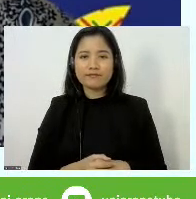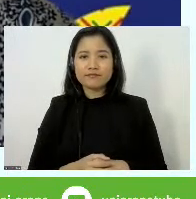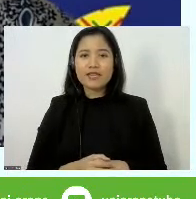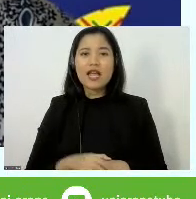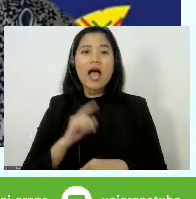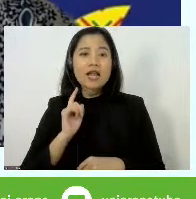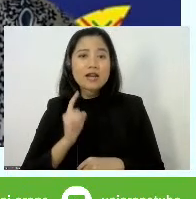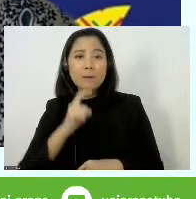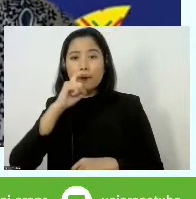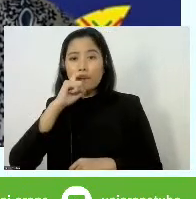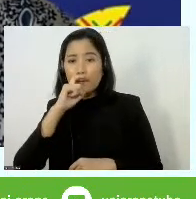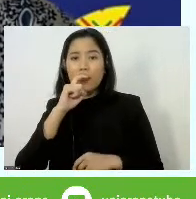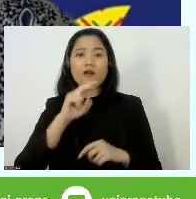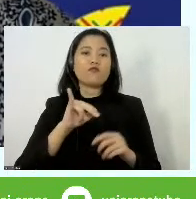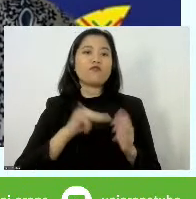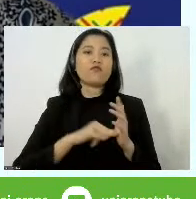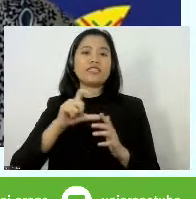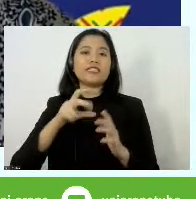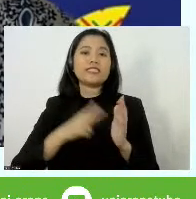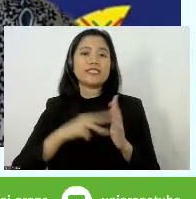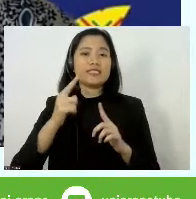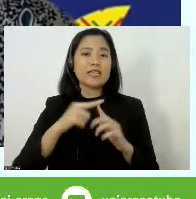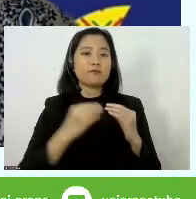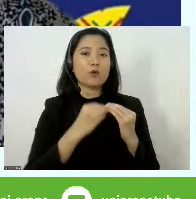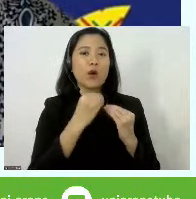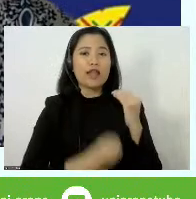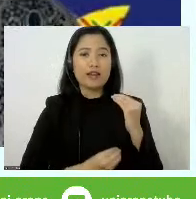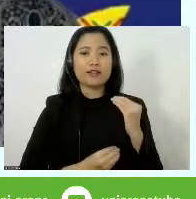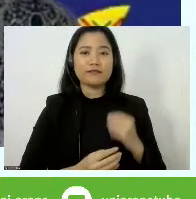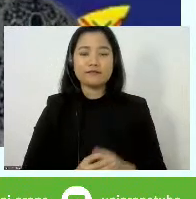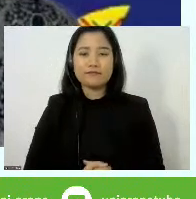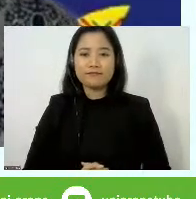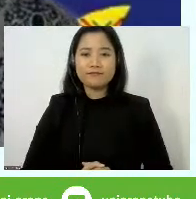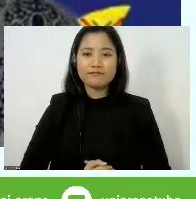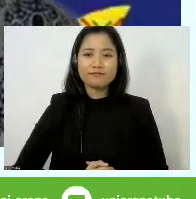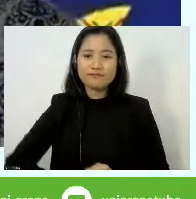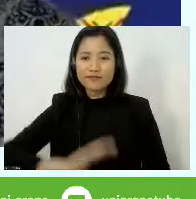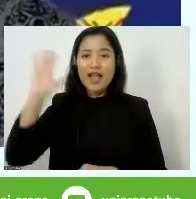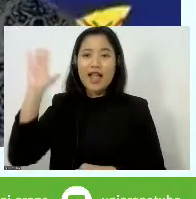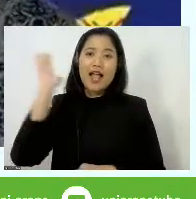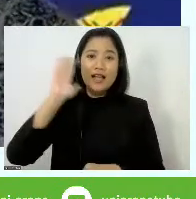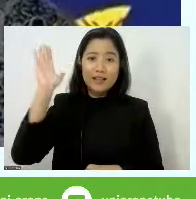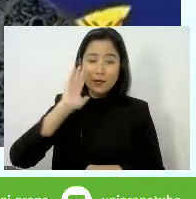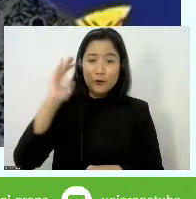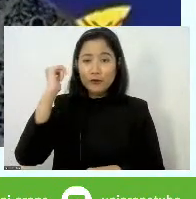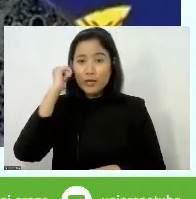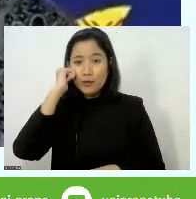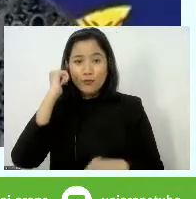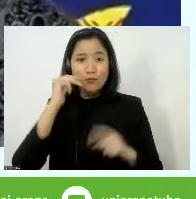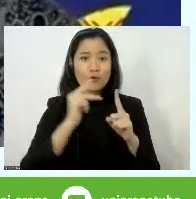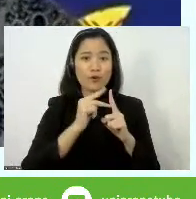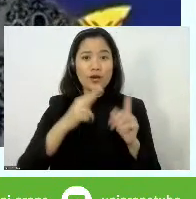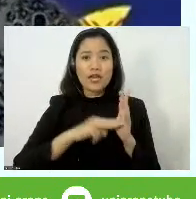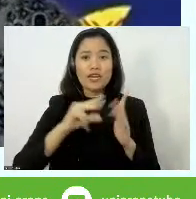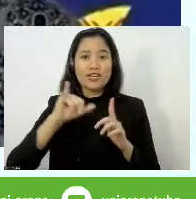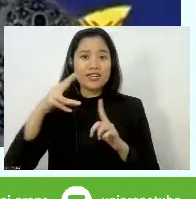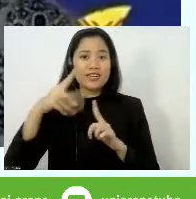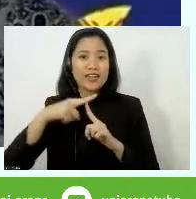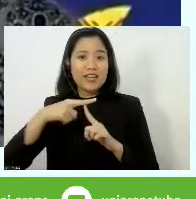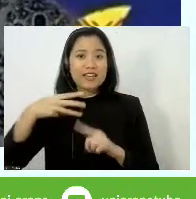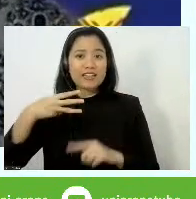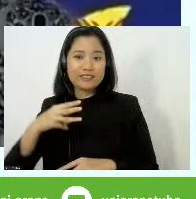di Irving Union for Indonesia to deliver her remix Hai ibu henrietta apa kabar